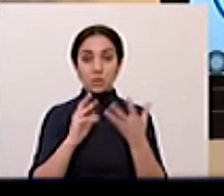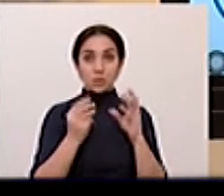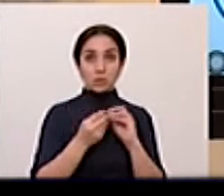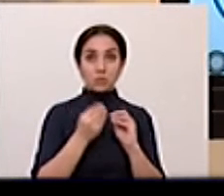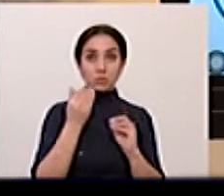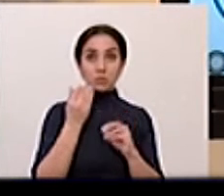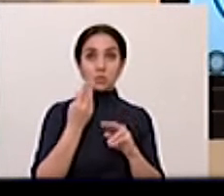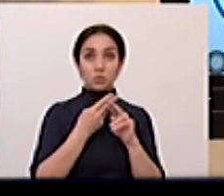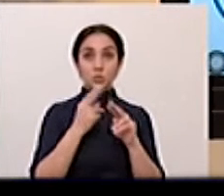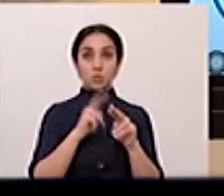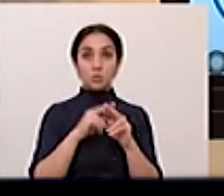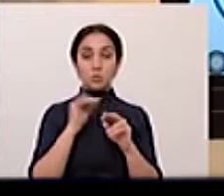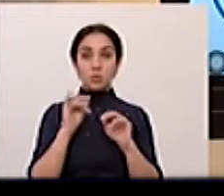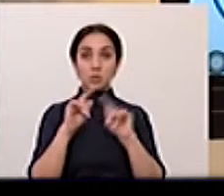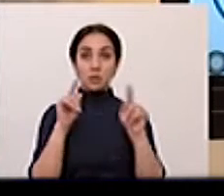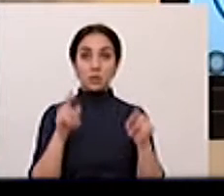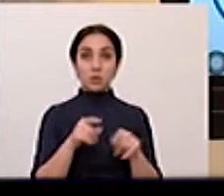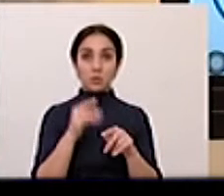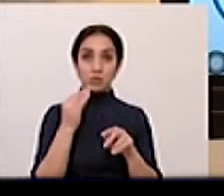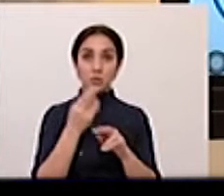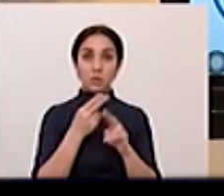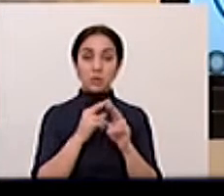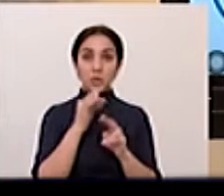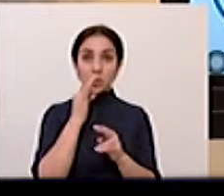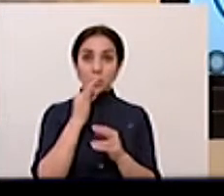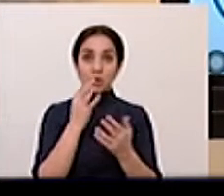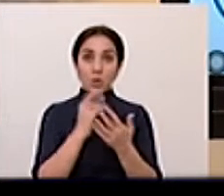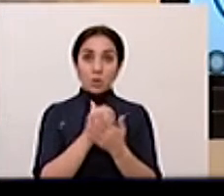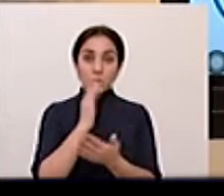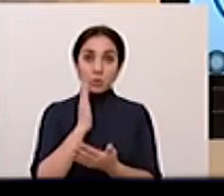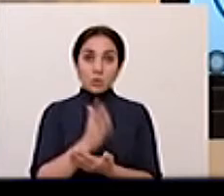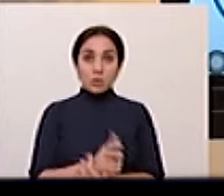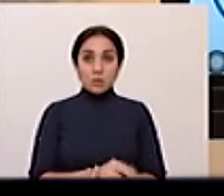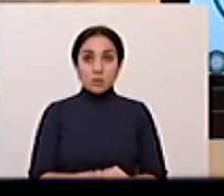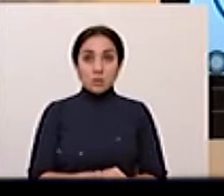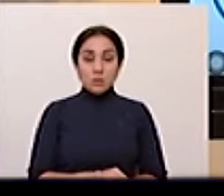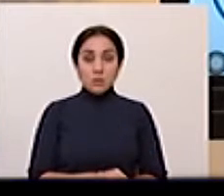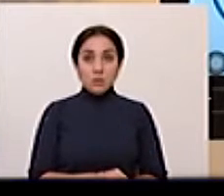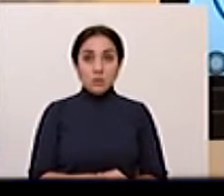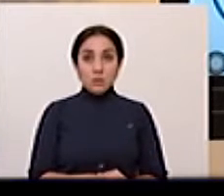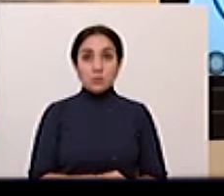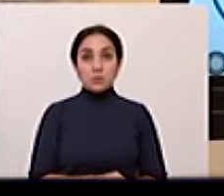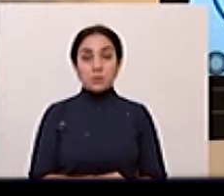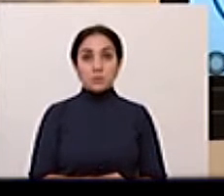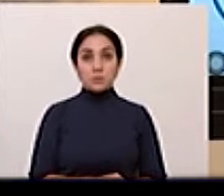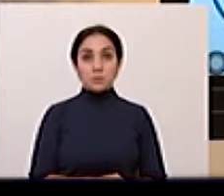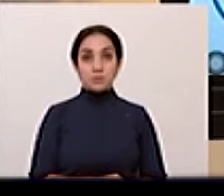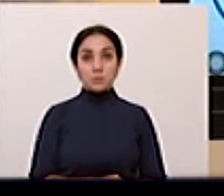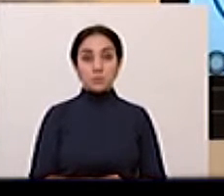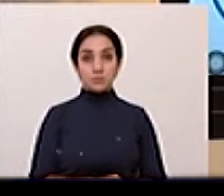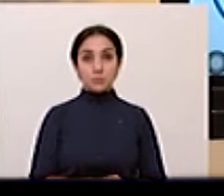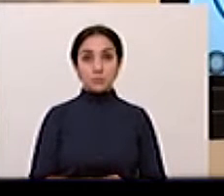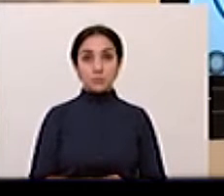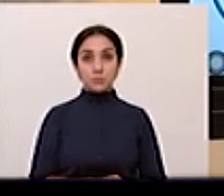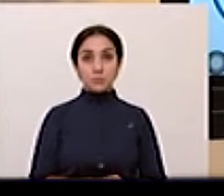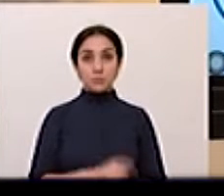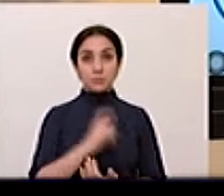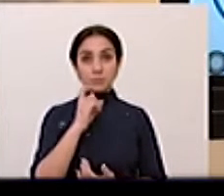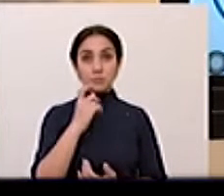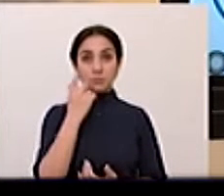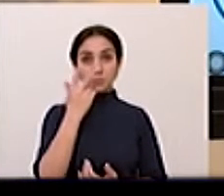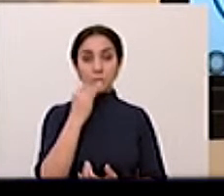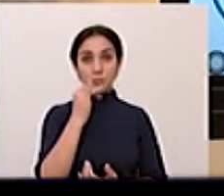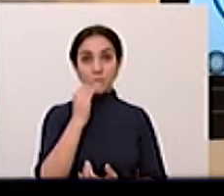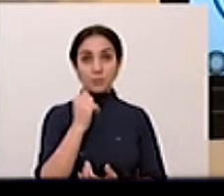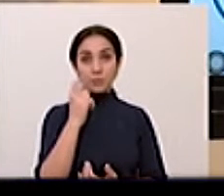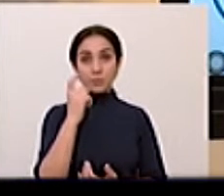natijada ushbu qavs ichidagi ifoda hosil bo'ladi. Ana endi h ning kubi hamda